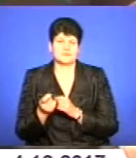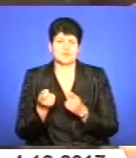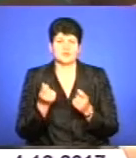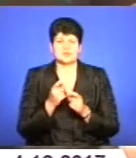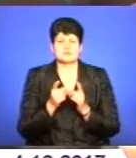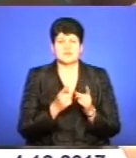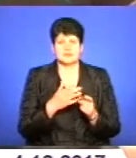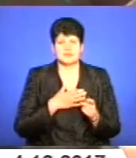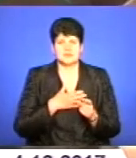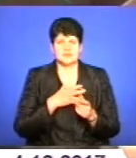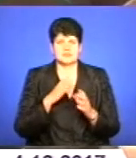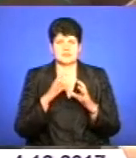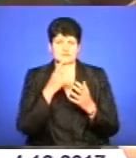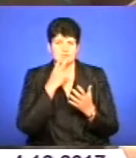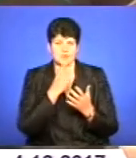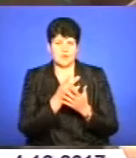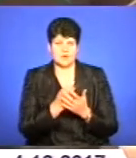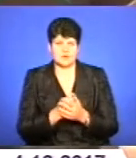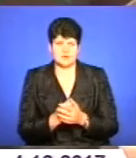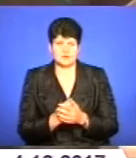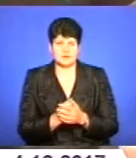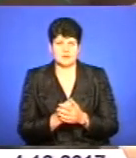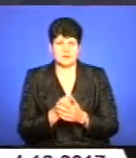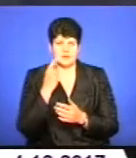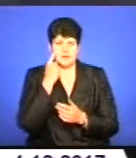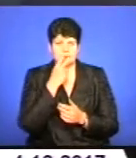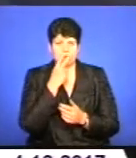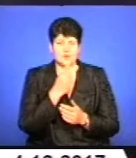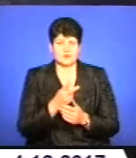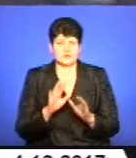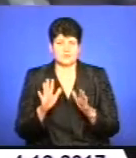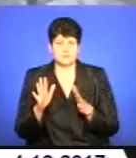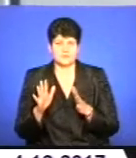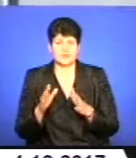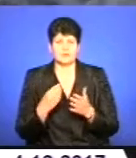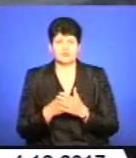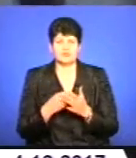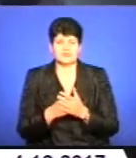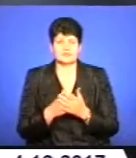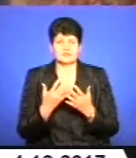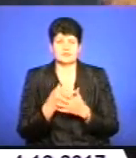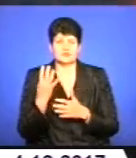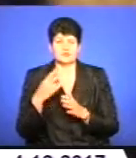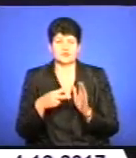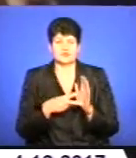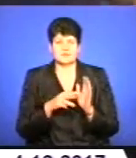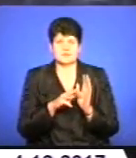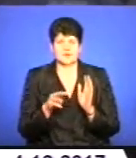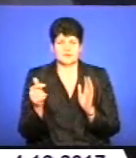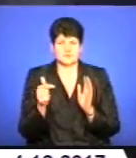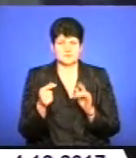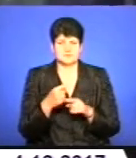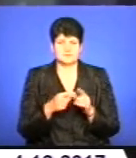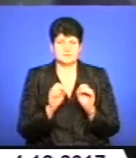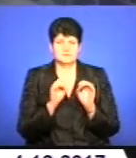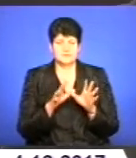мій світогляд і погляд на ті події. Бюджет фільму – 47 мільйонів гривень. Половину профінансували з